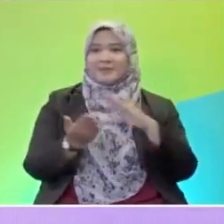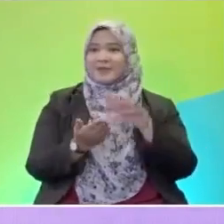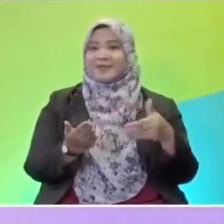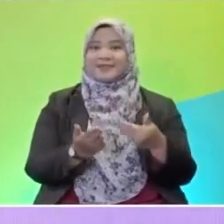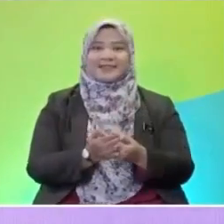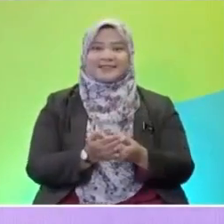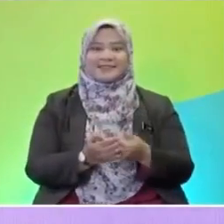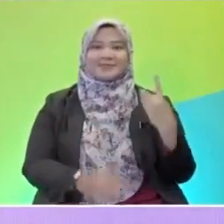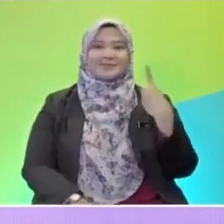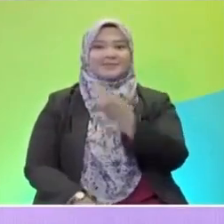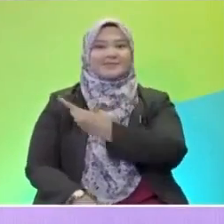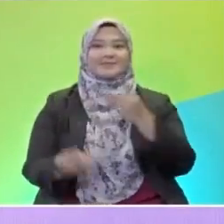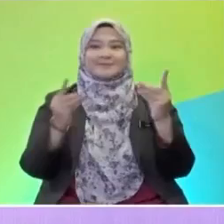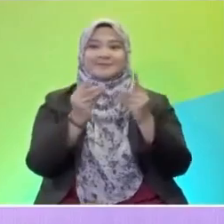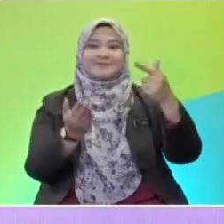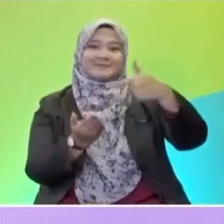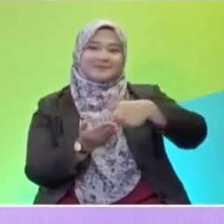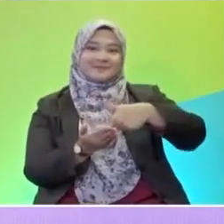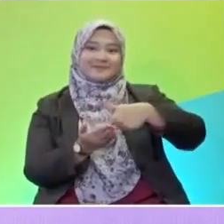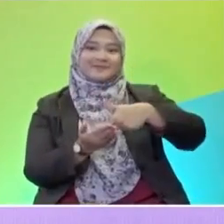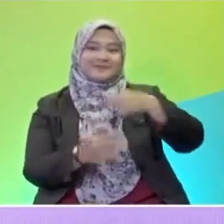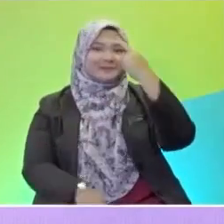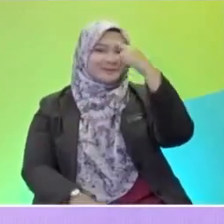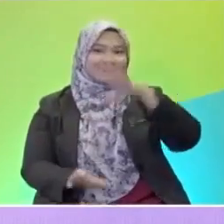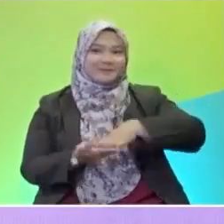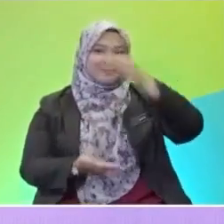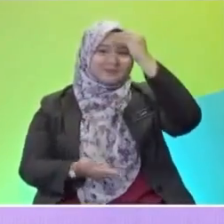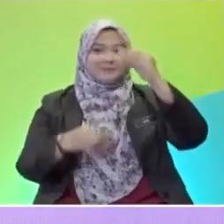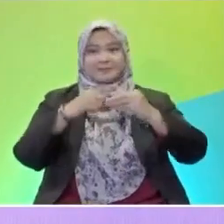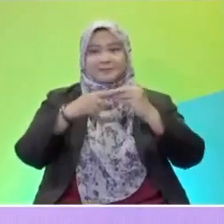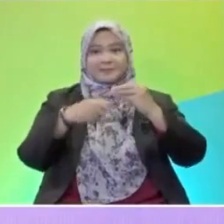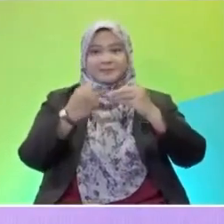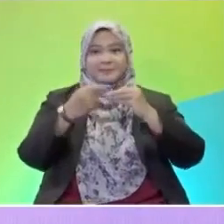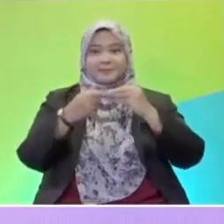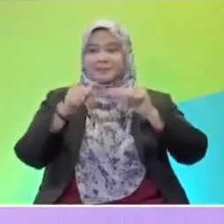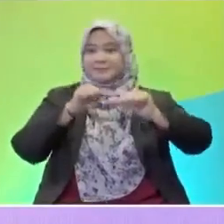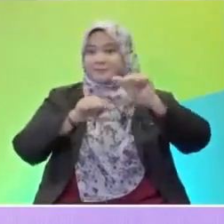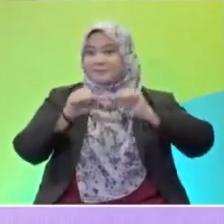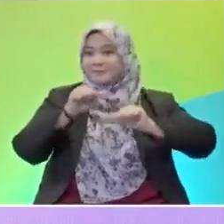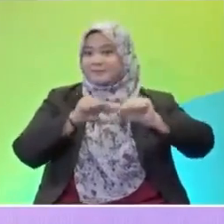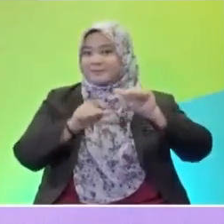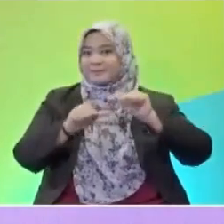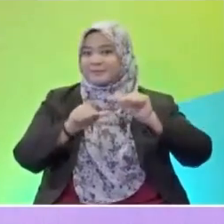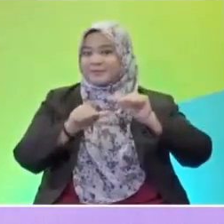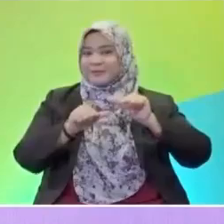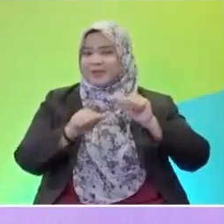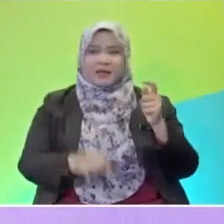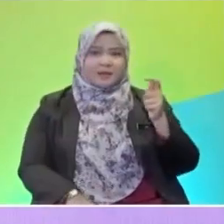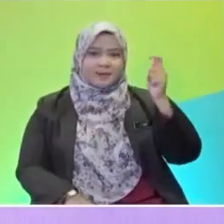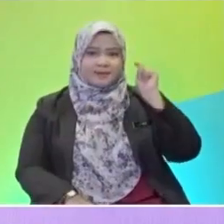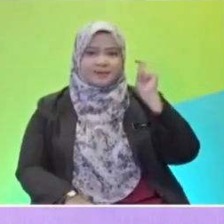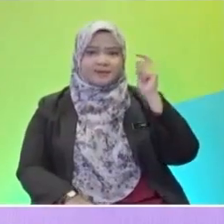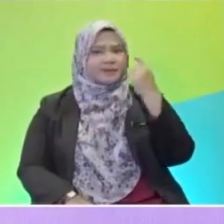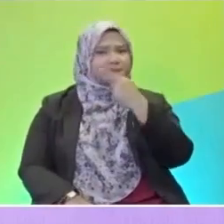tahap 2 hari ini kita akan belajar tentang materi pelajaran sains Oke tadi ada masalah tiba-tiba